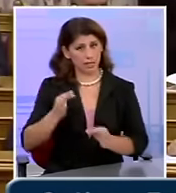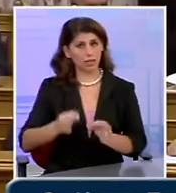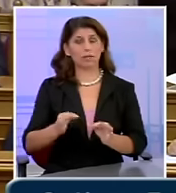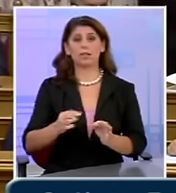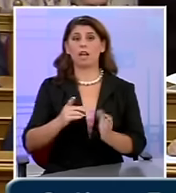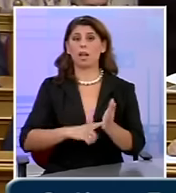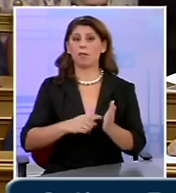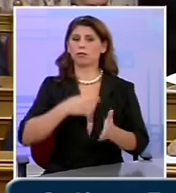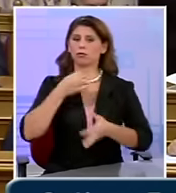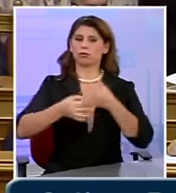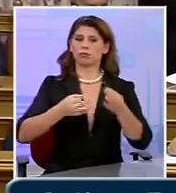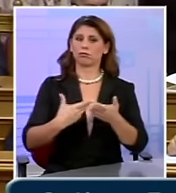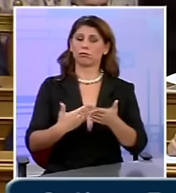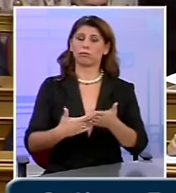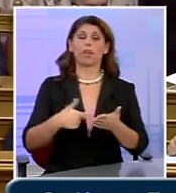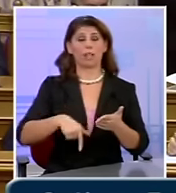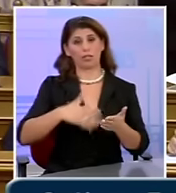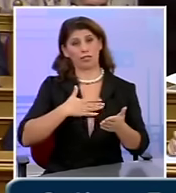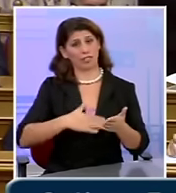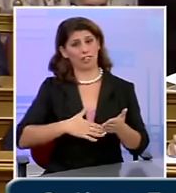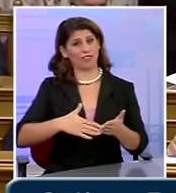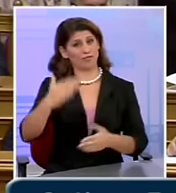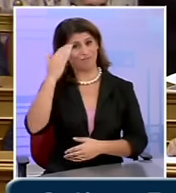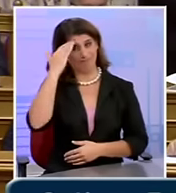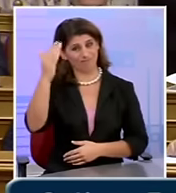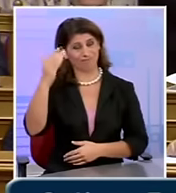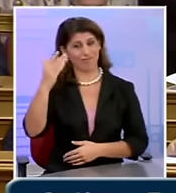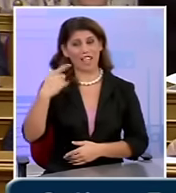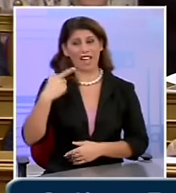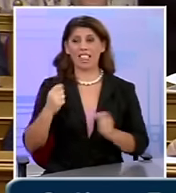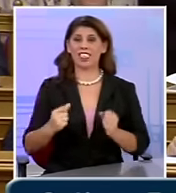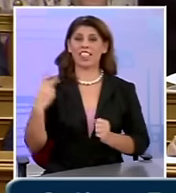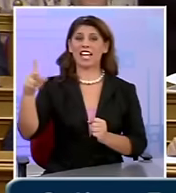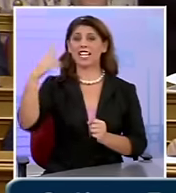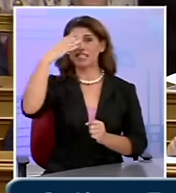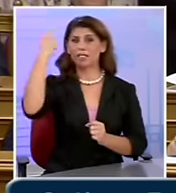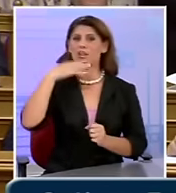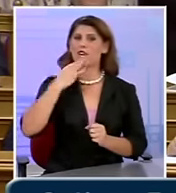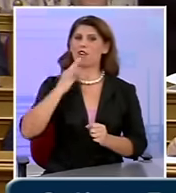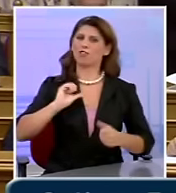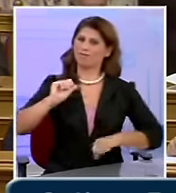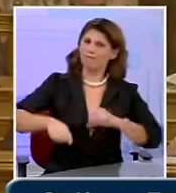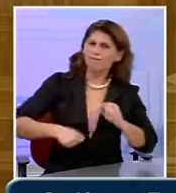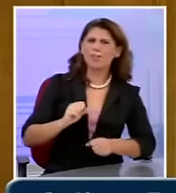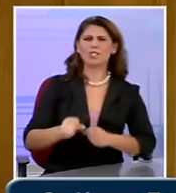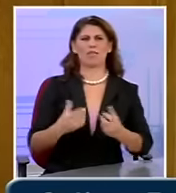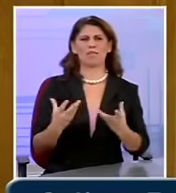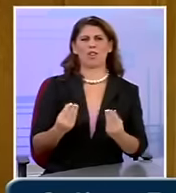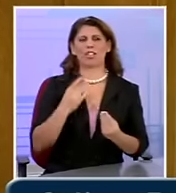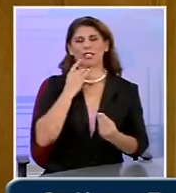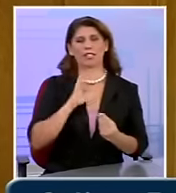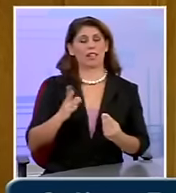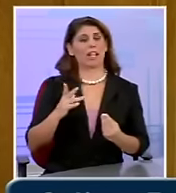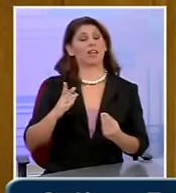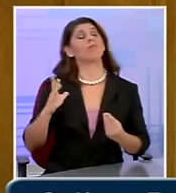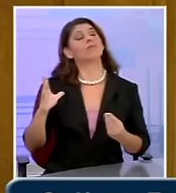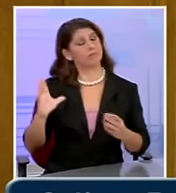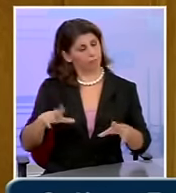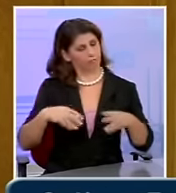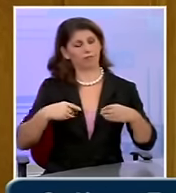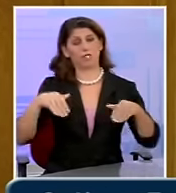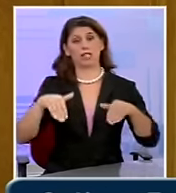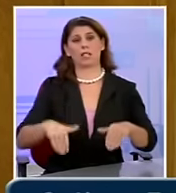εδώ να χαιρετήσω τη στάση του Αλέξη Τσίπρα. Γιατί αγωνίστηκε έτσι ώστε να γίνει σεβαστή η